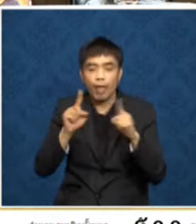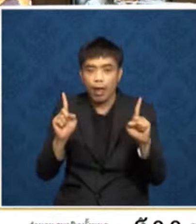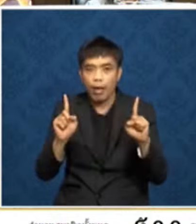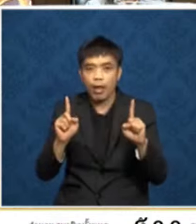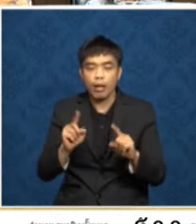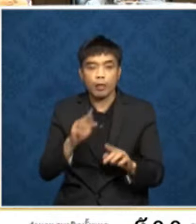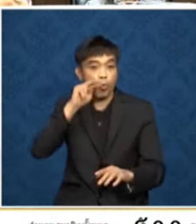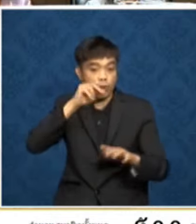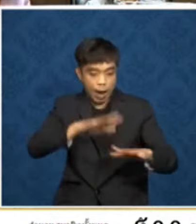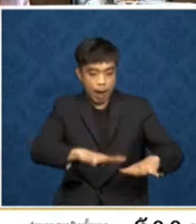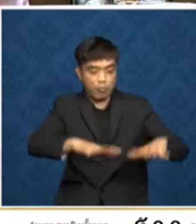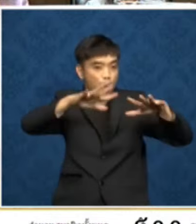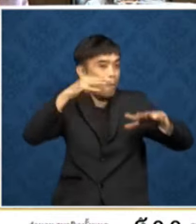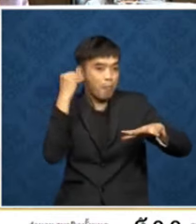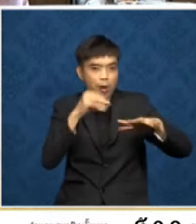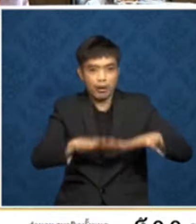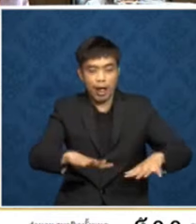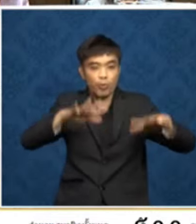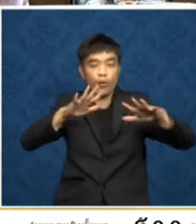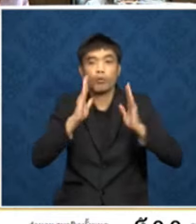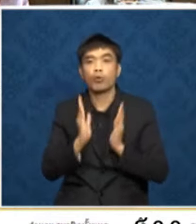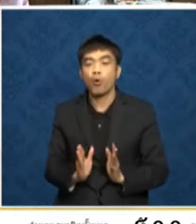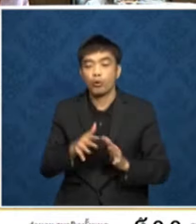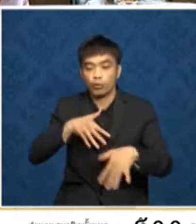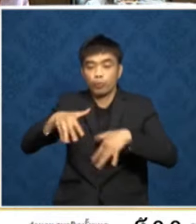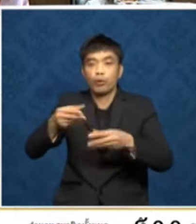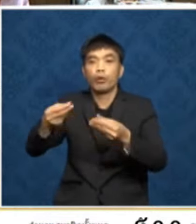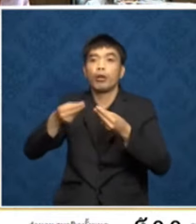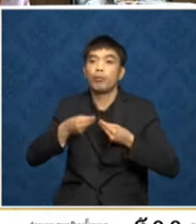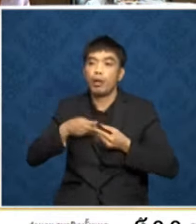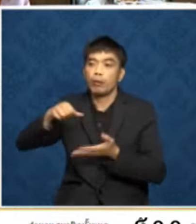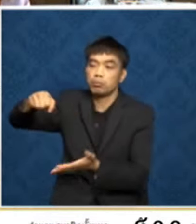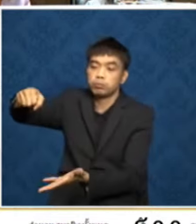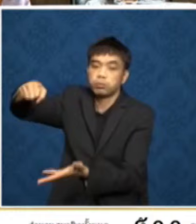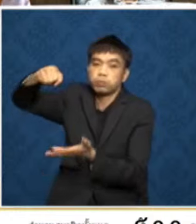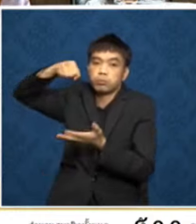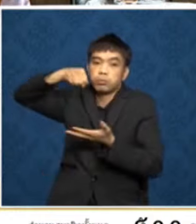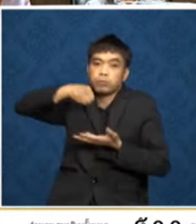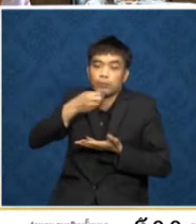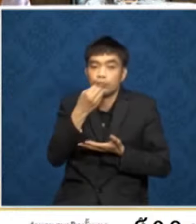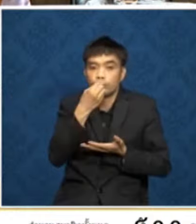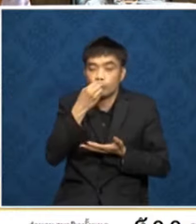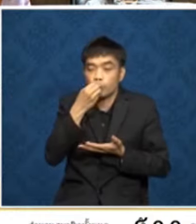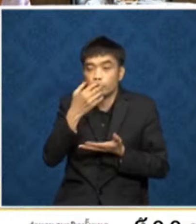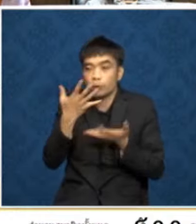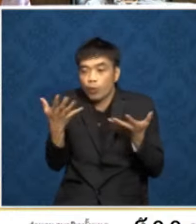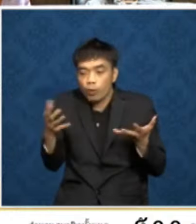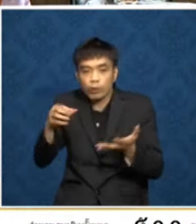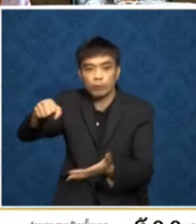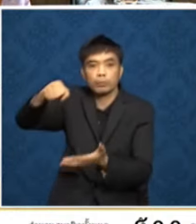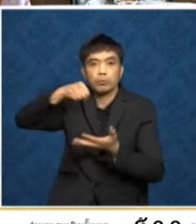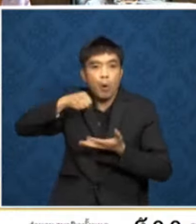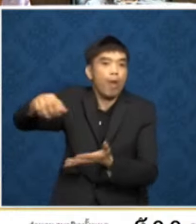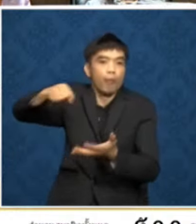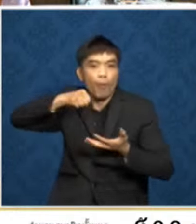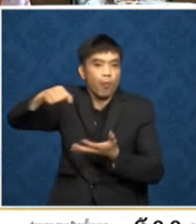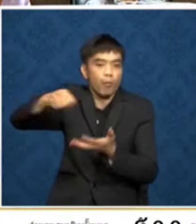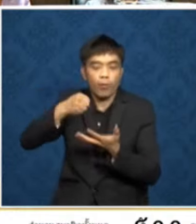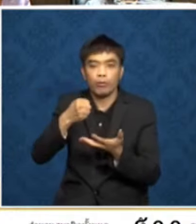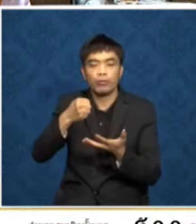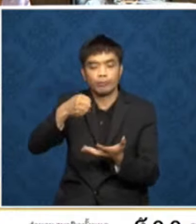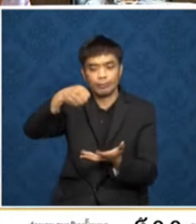ครั้งที่น้ำท่วมประชาชนได้อะไรคะได้ถุงยังชีพถุงยังชีพและก็ถุงยังชีพมันเป็นการแก้ไข